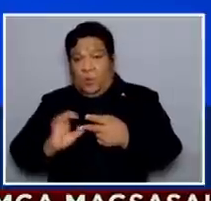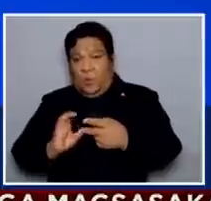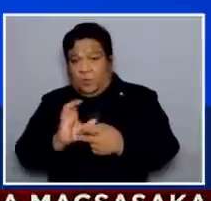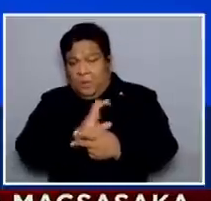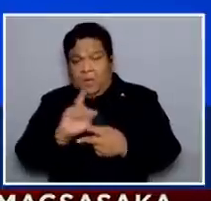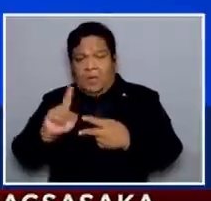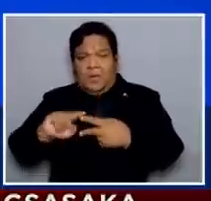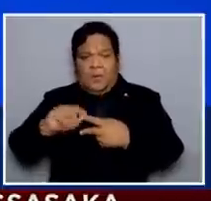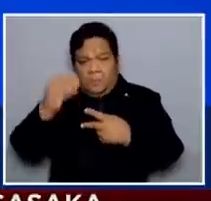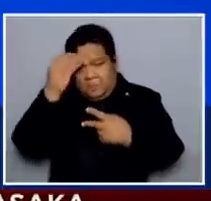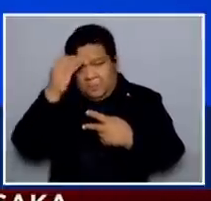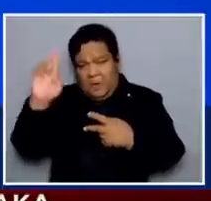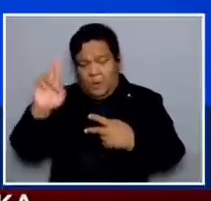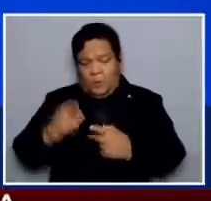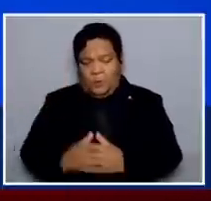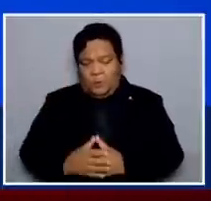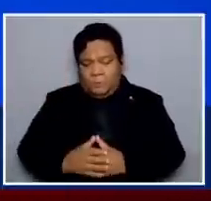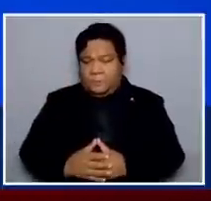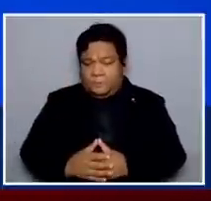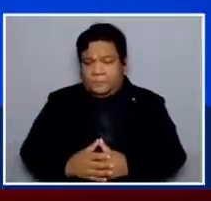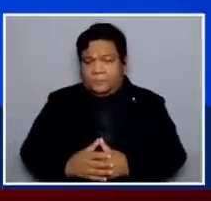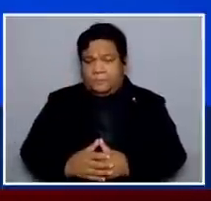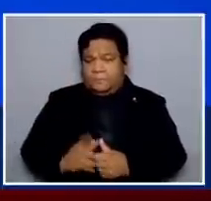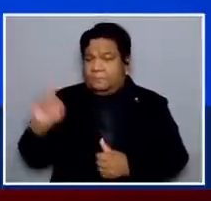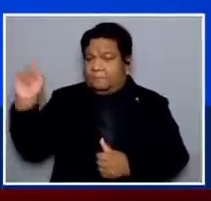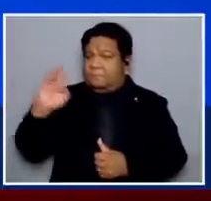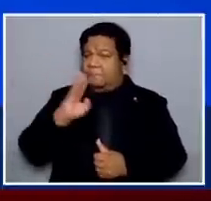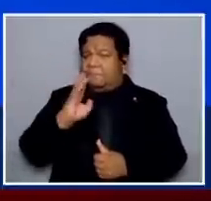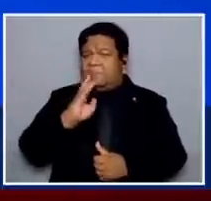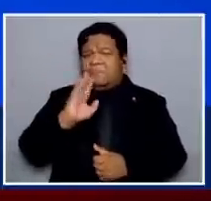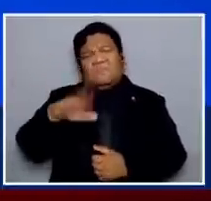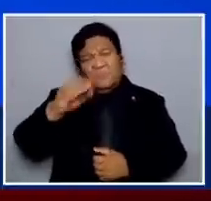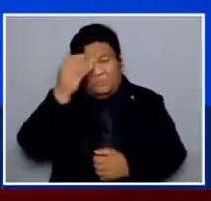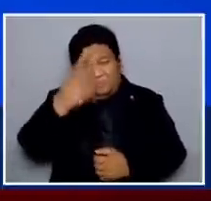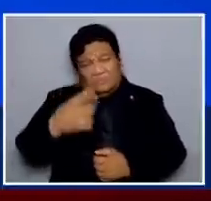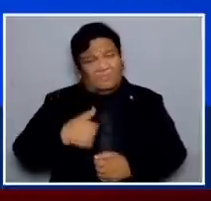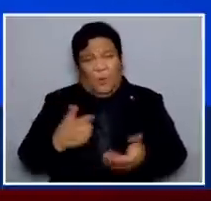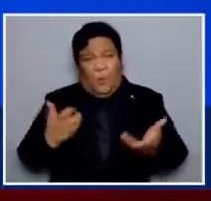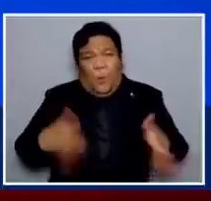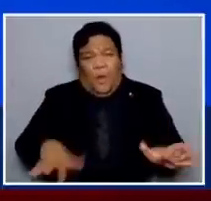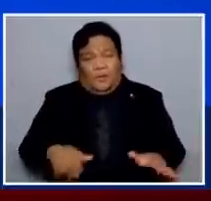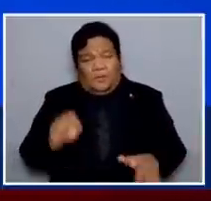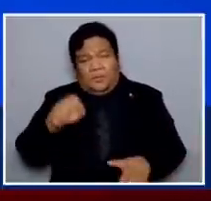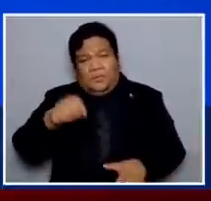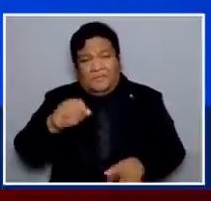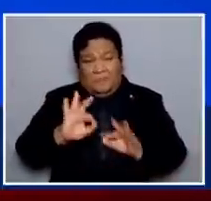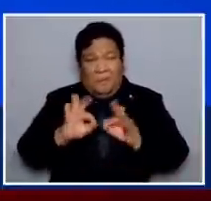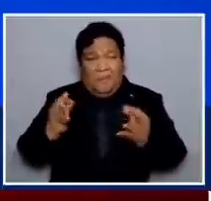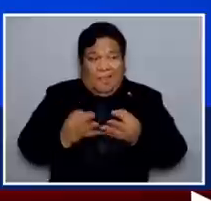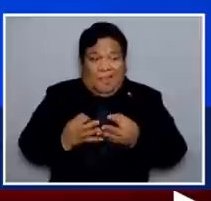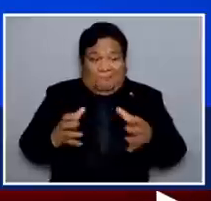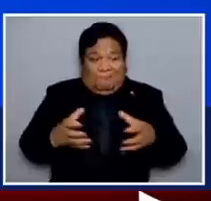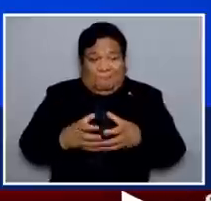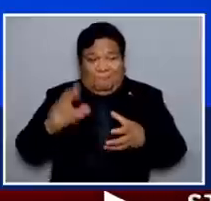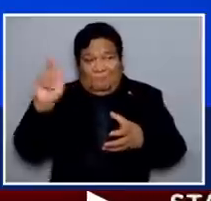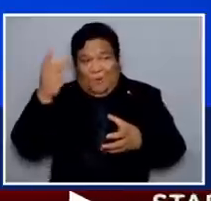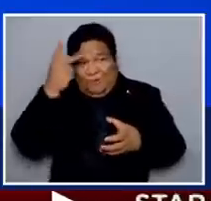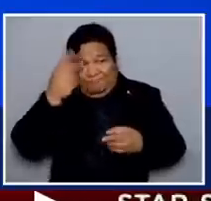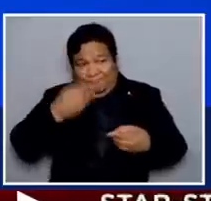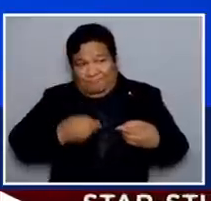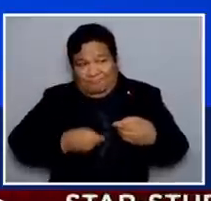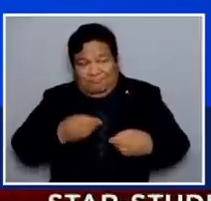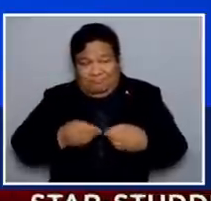know, ako ayaw ko man. In the sense na if you do another setup of